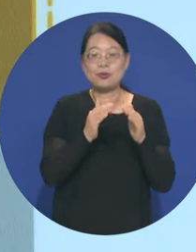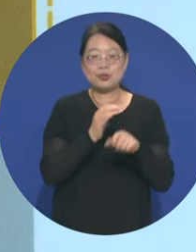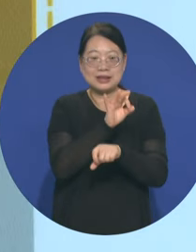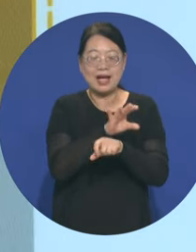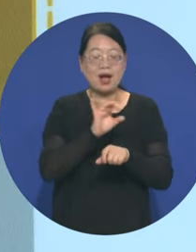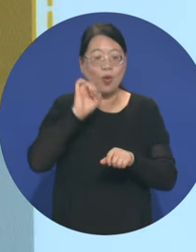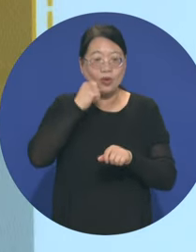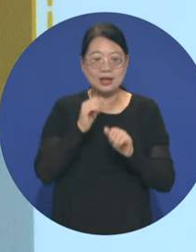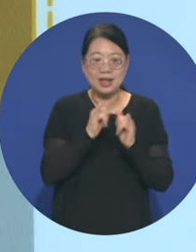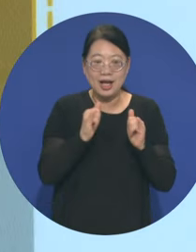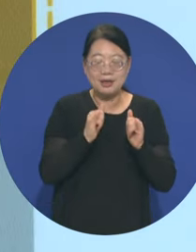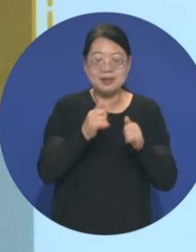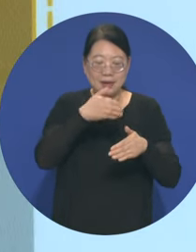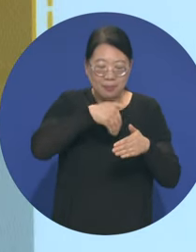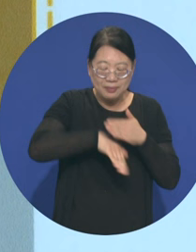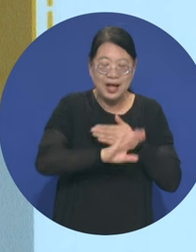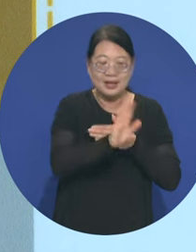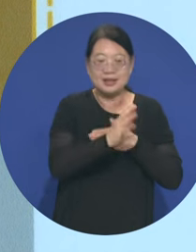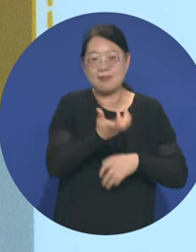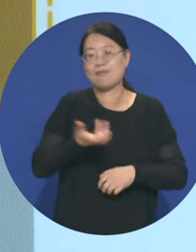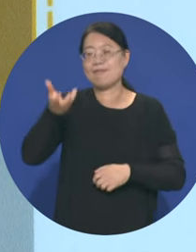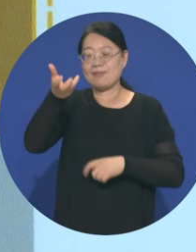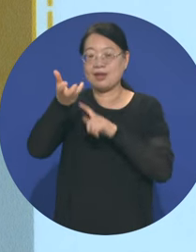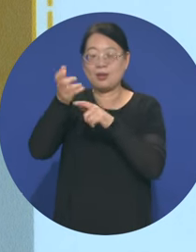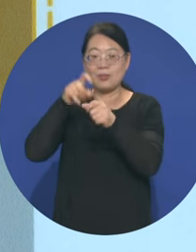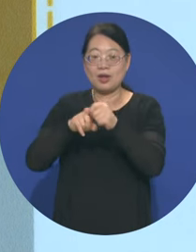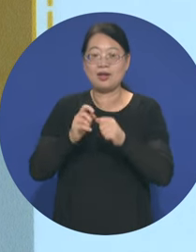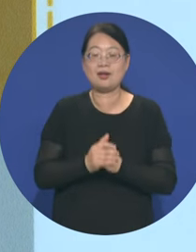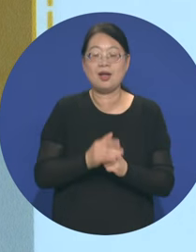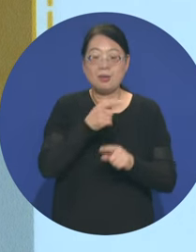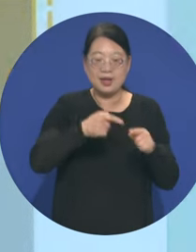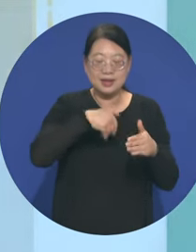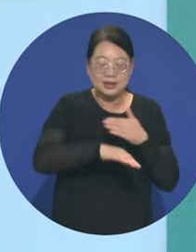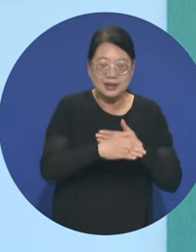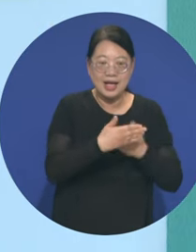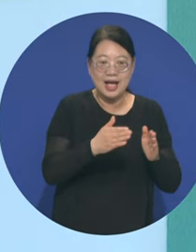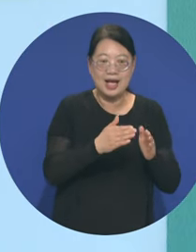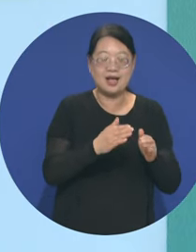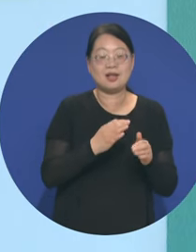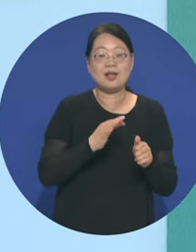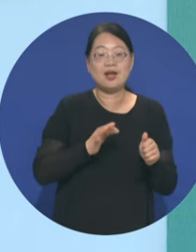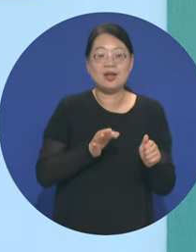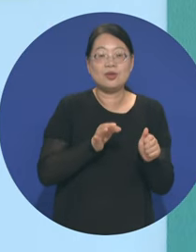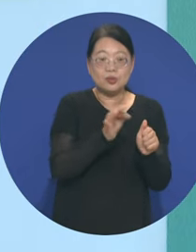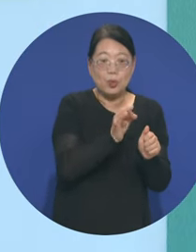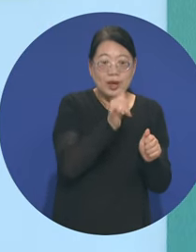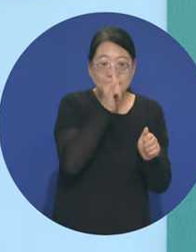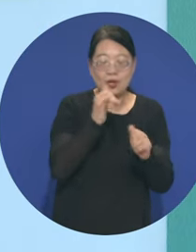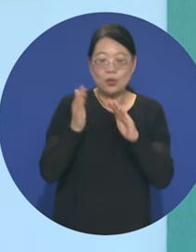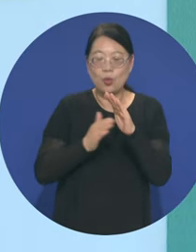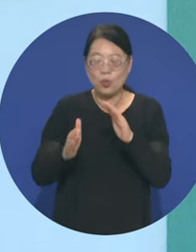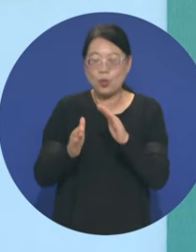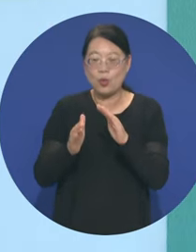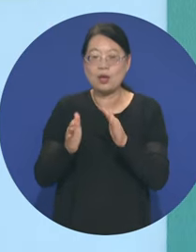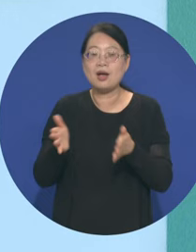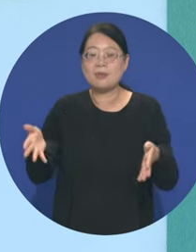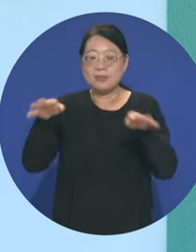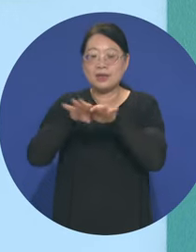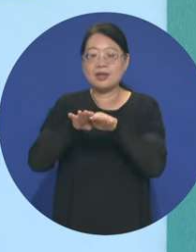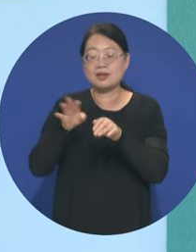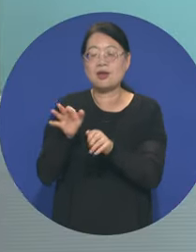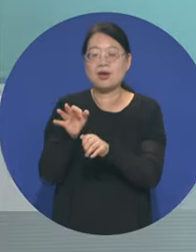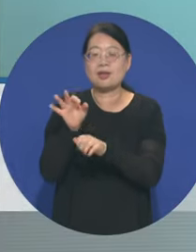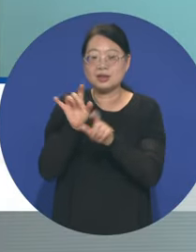환경을 지상으로 올리는게 목표입니다 반지에서 내던 임대료 수준으로 공공 임대주택에서 살 수 있도록 만들겠다는